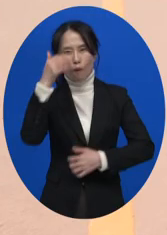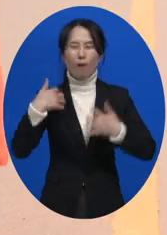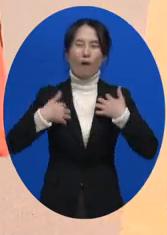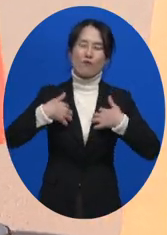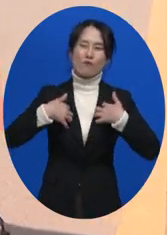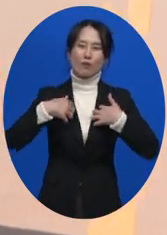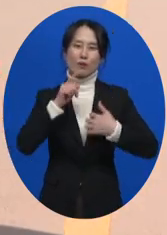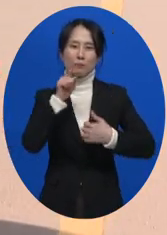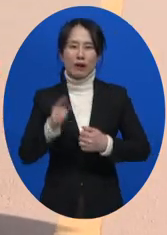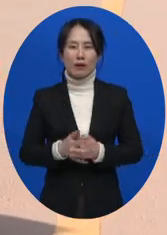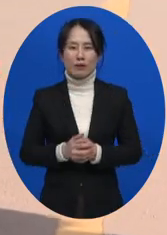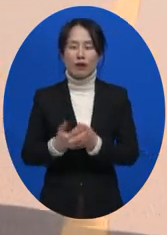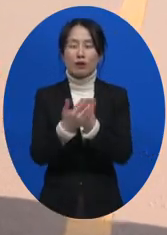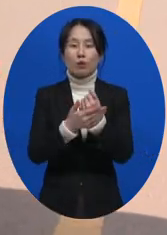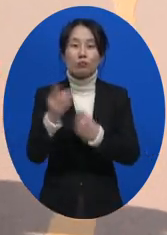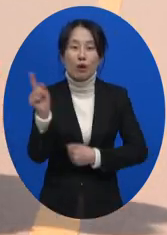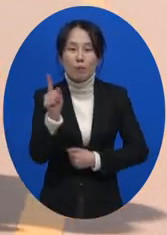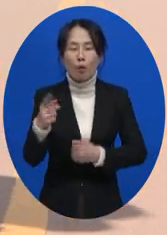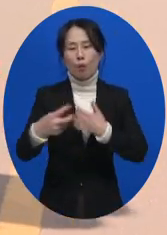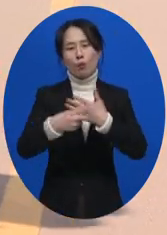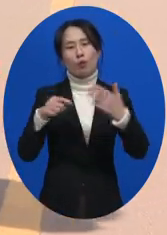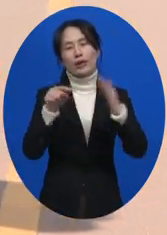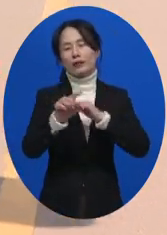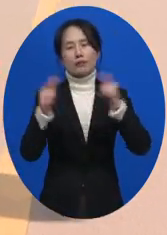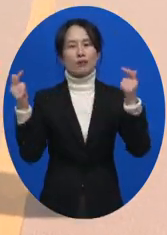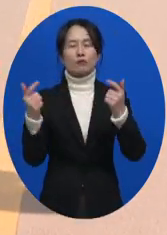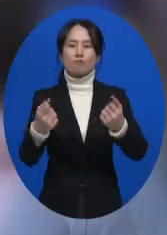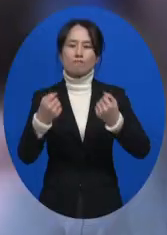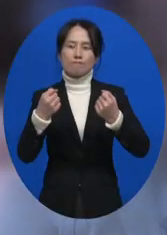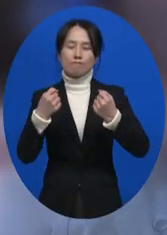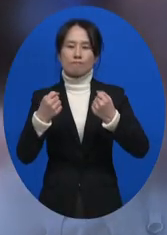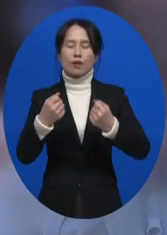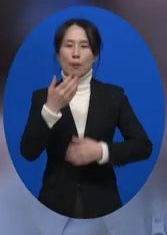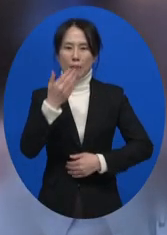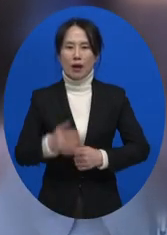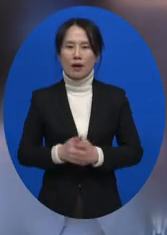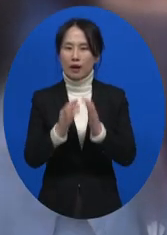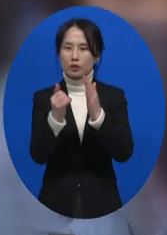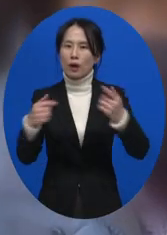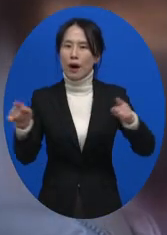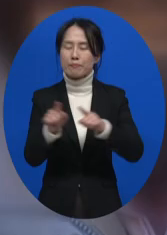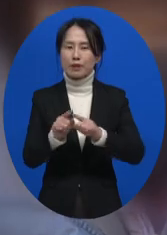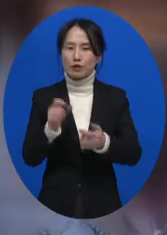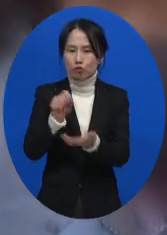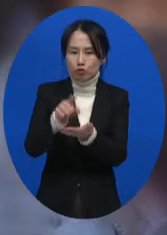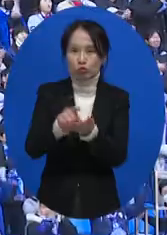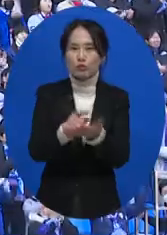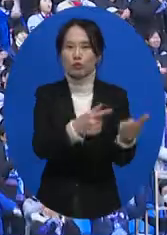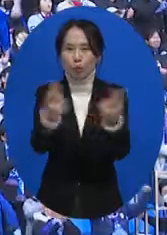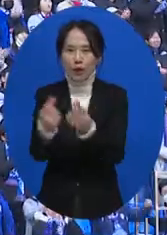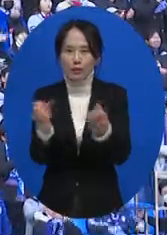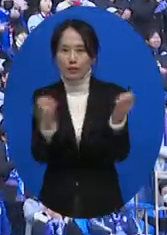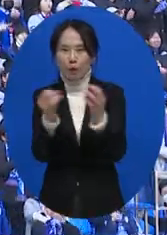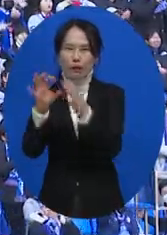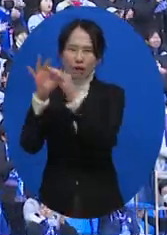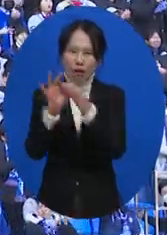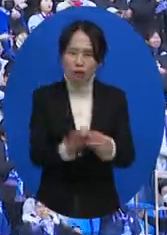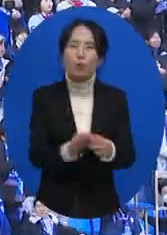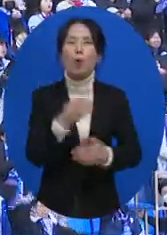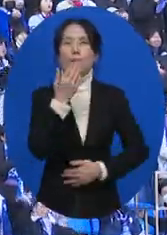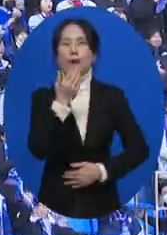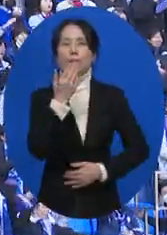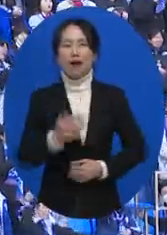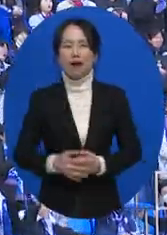삶의 낙입니다. 덕분에 병원에 가지 않아도 될 정도로 건강하고 가족들과 축구라는 공통 분모가 생겨 대화가 끊이지